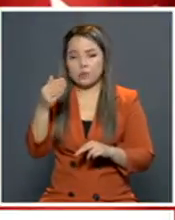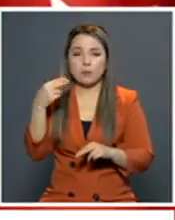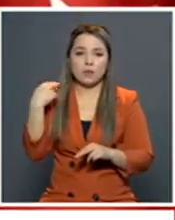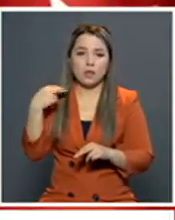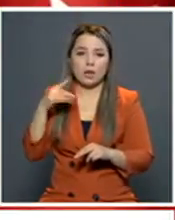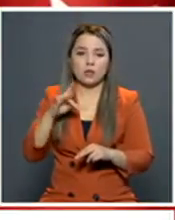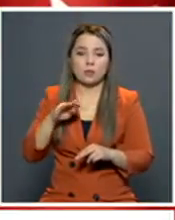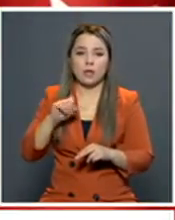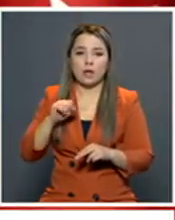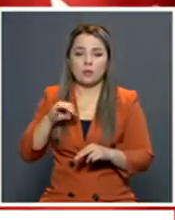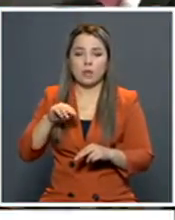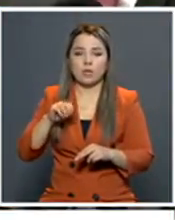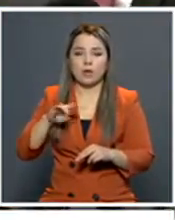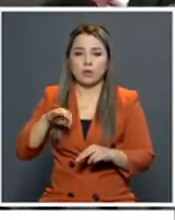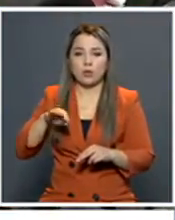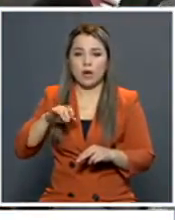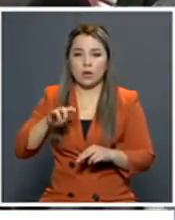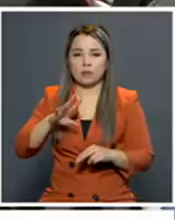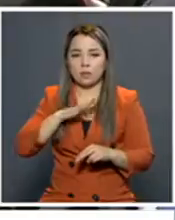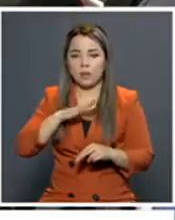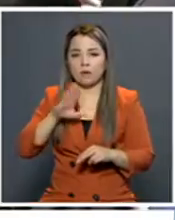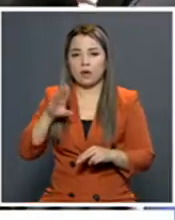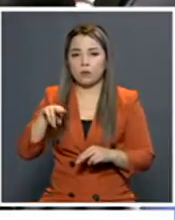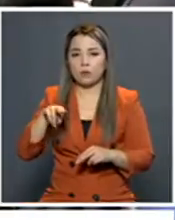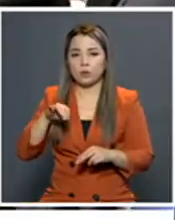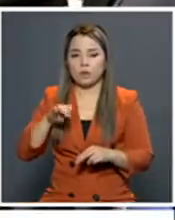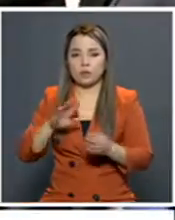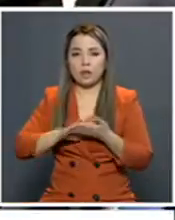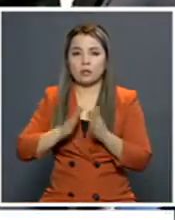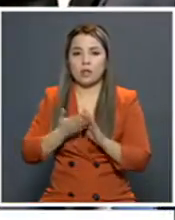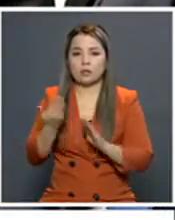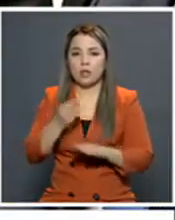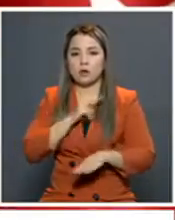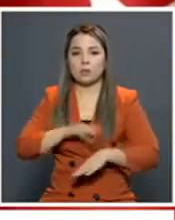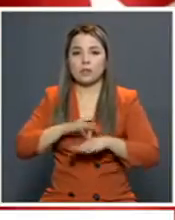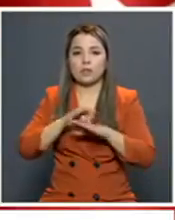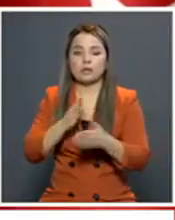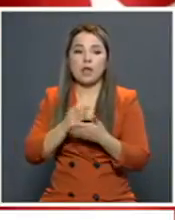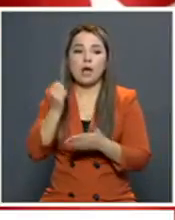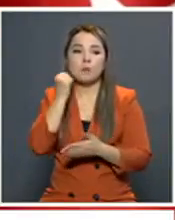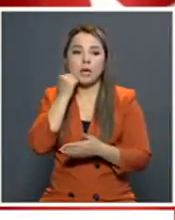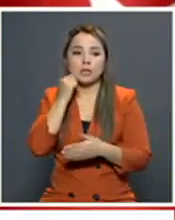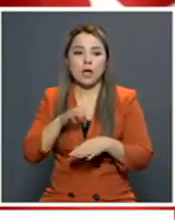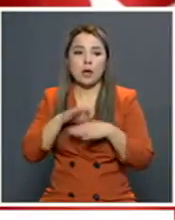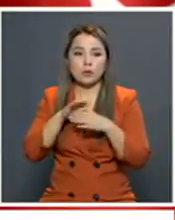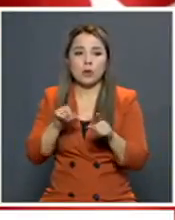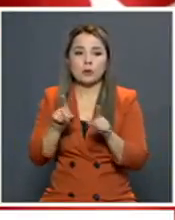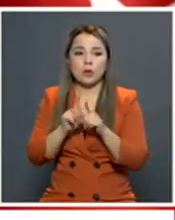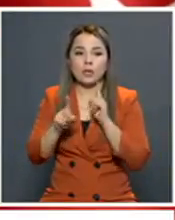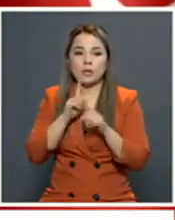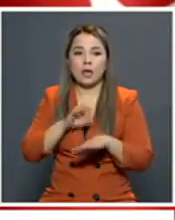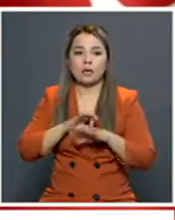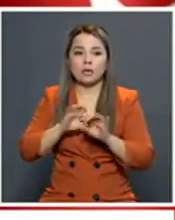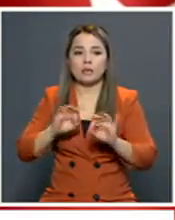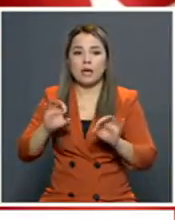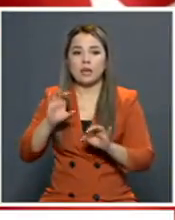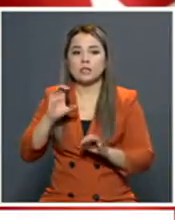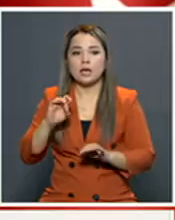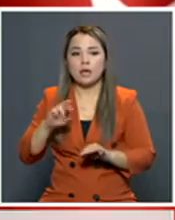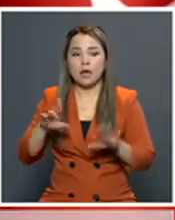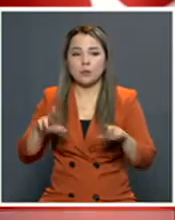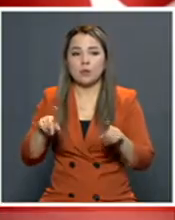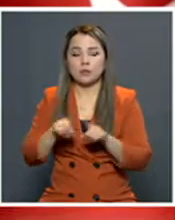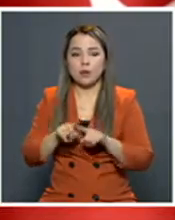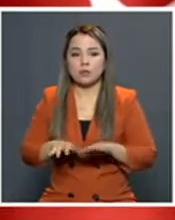Ердоған осы аптада ресейлік әріптесі Владимир Путинмен келіссөз жүргізеді. Мәскеуде өтетін сол кездесу барысында тараптар Сириядағы